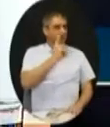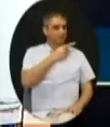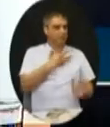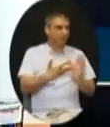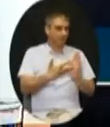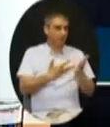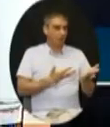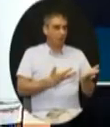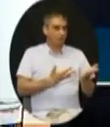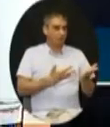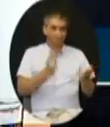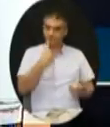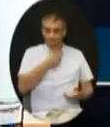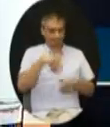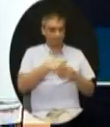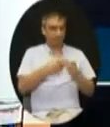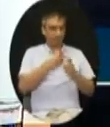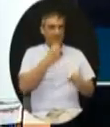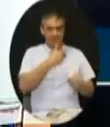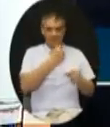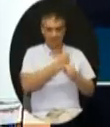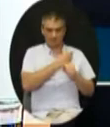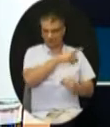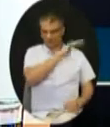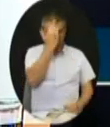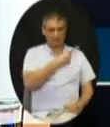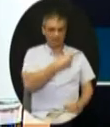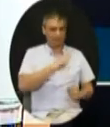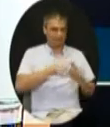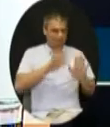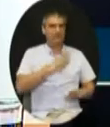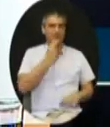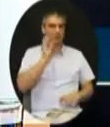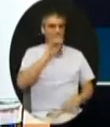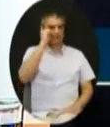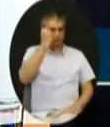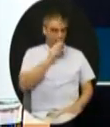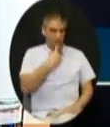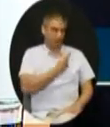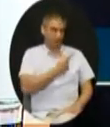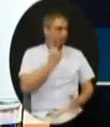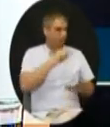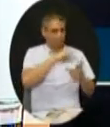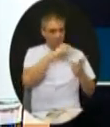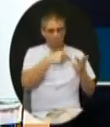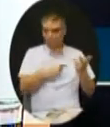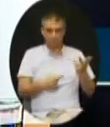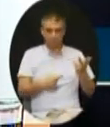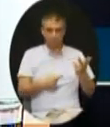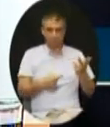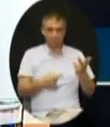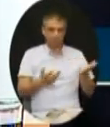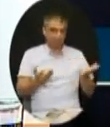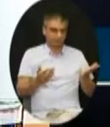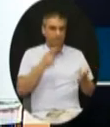הביקורת, הדברים שנשמעים בלייבור, כן, הקיצוניות הזאת, האנטישמיות, האנטיציוניות, אפשר לקרוא לזה בכל השמות האלה, ולא